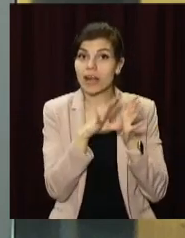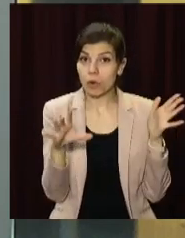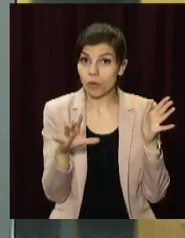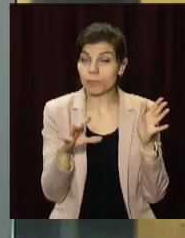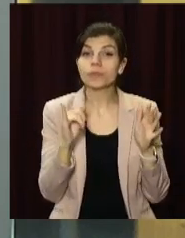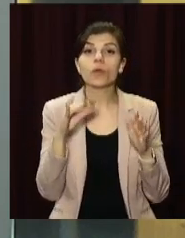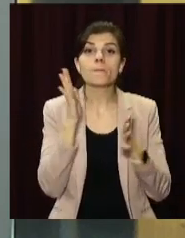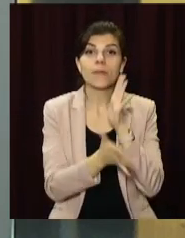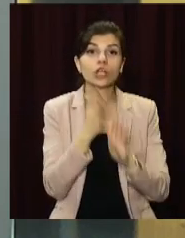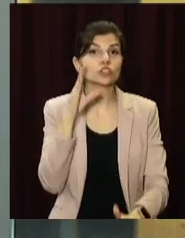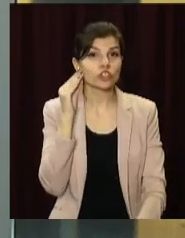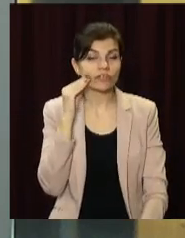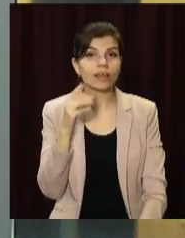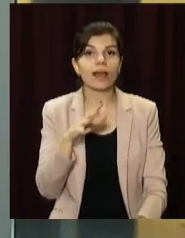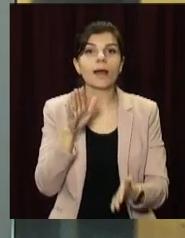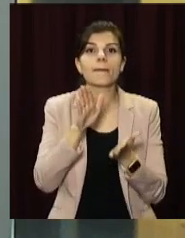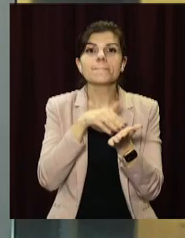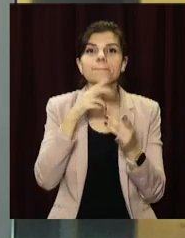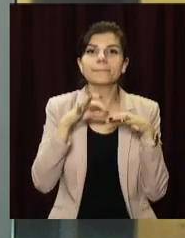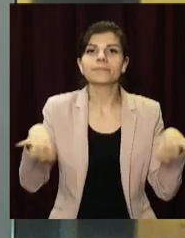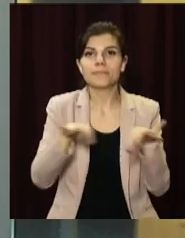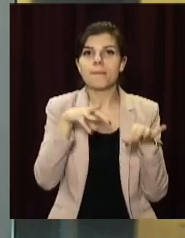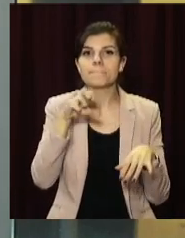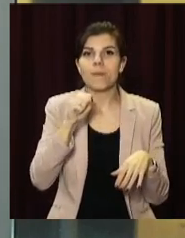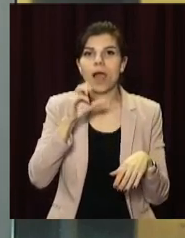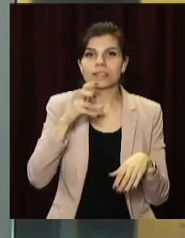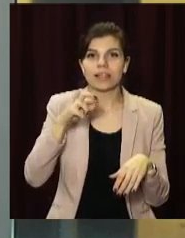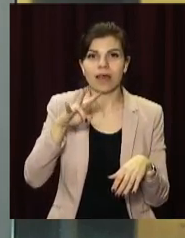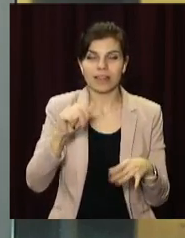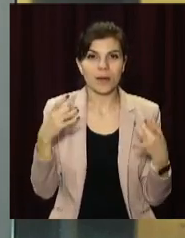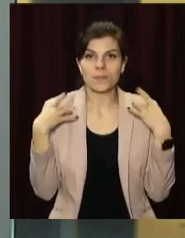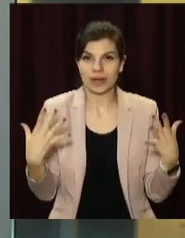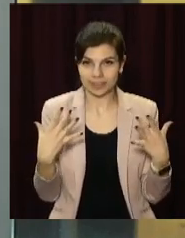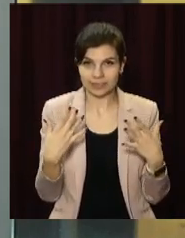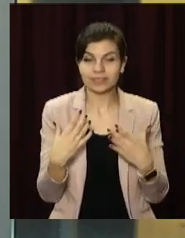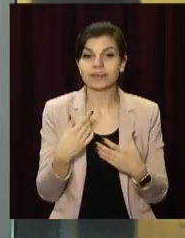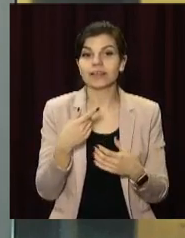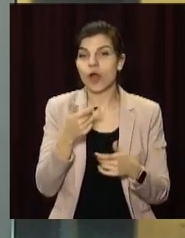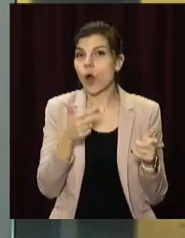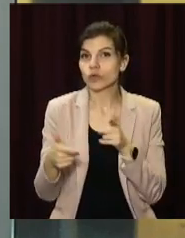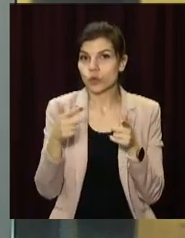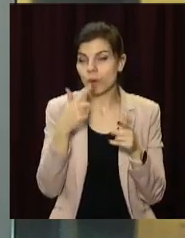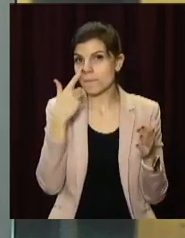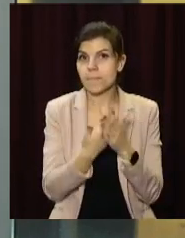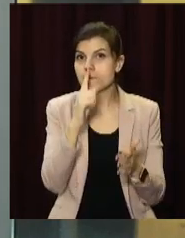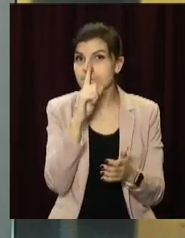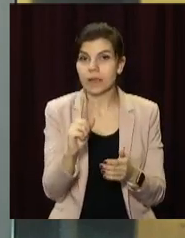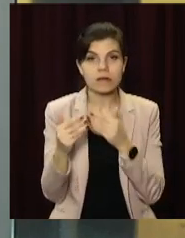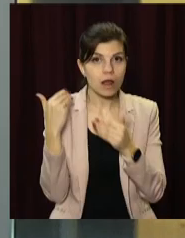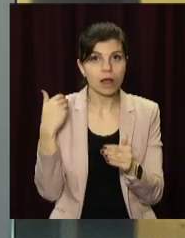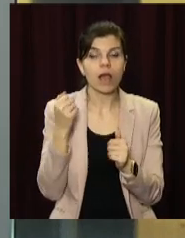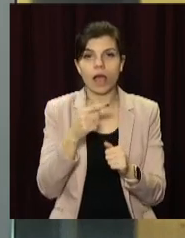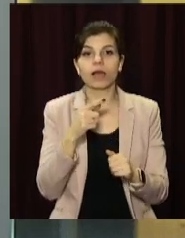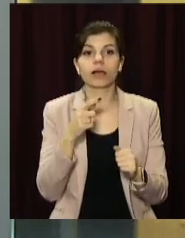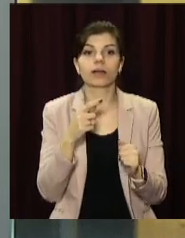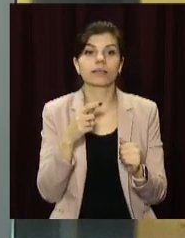У парку Шевченка на Масляну кулінари створили найдовший рулет з млинців та сирного соусу. Готувалися до цього майже місяць. А ось